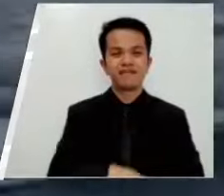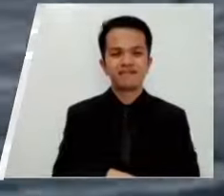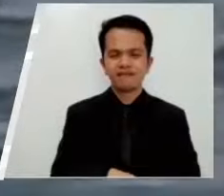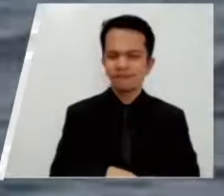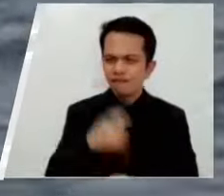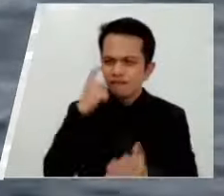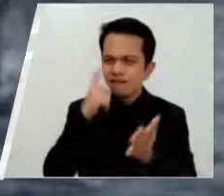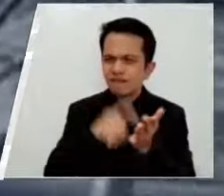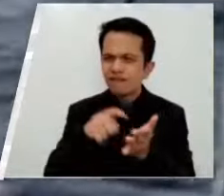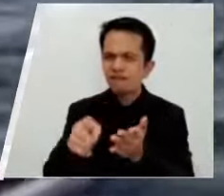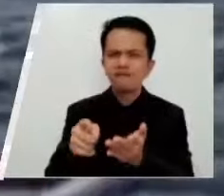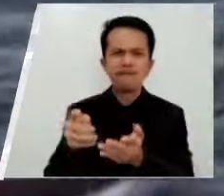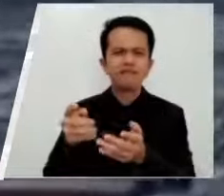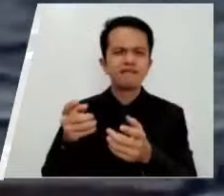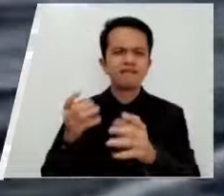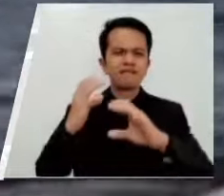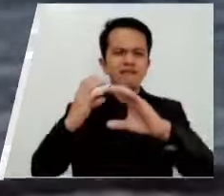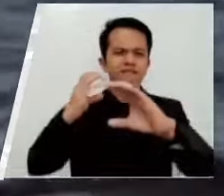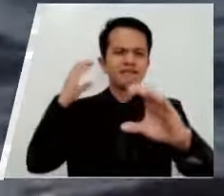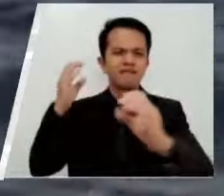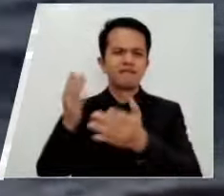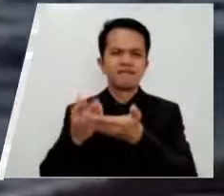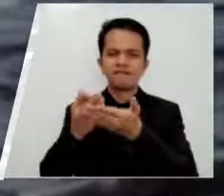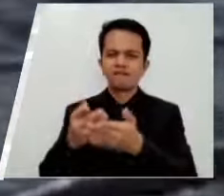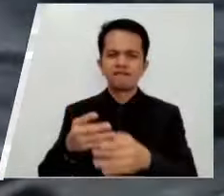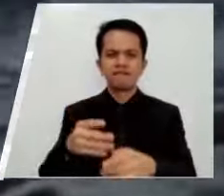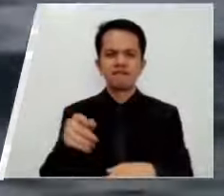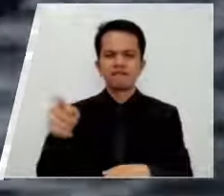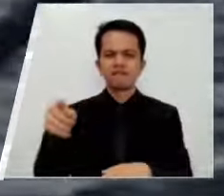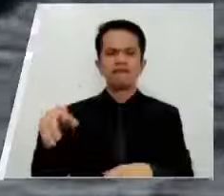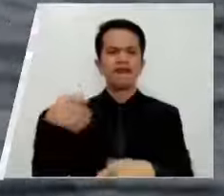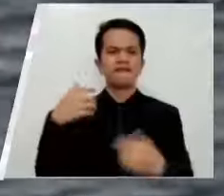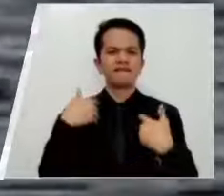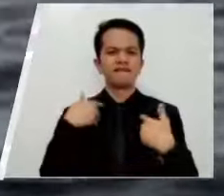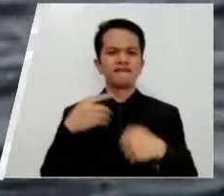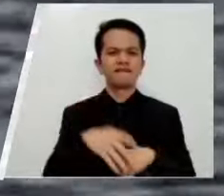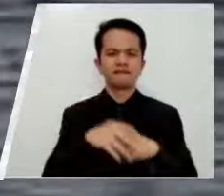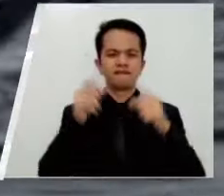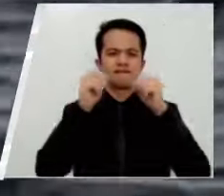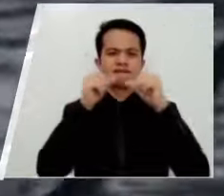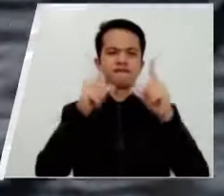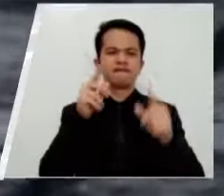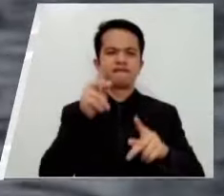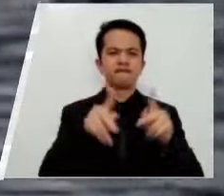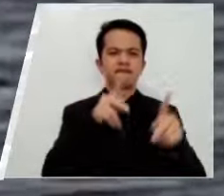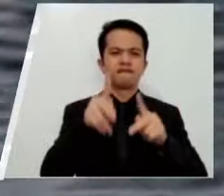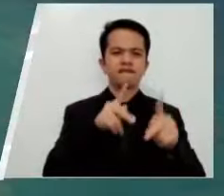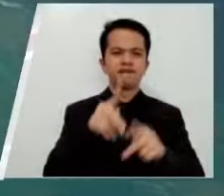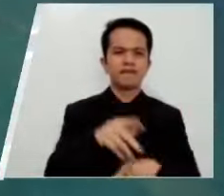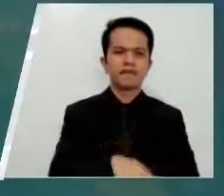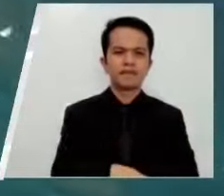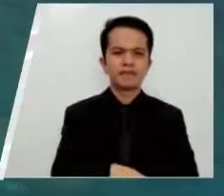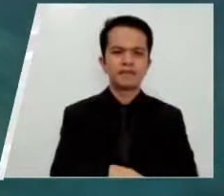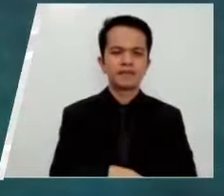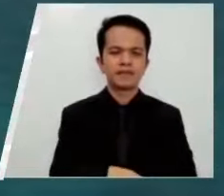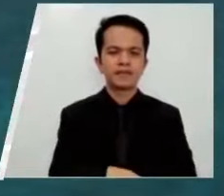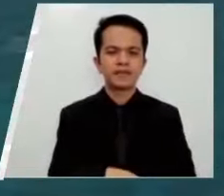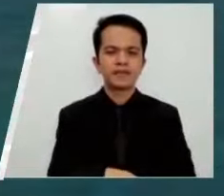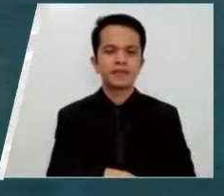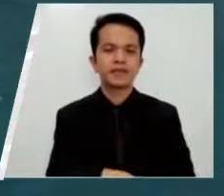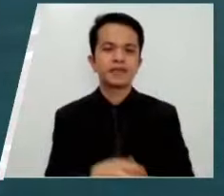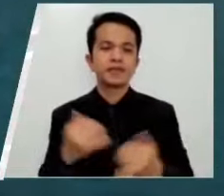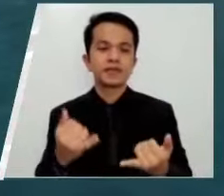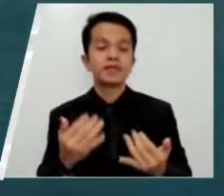talagang nandiyan sila. Nagulat yung mga tao, naglabasan yung mga tao. Maalang ginawan, hindi naman masyadong nagtagal. Sa bagong